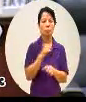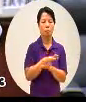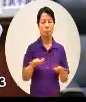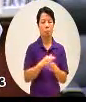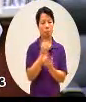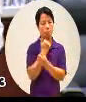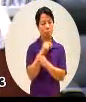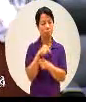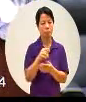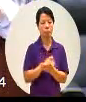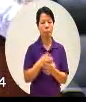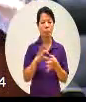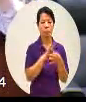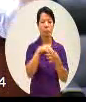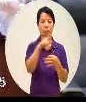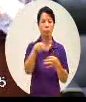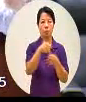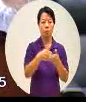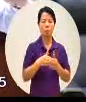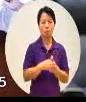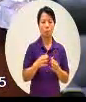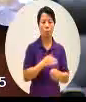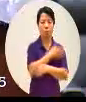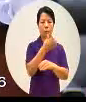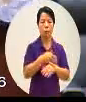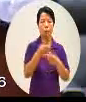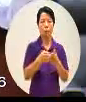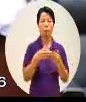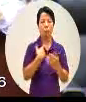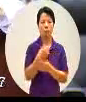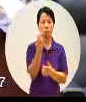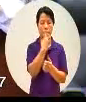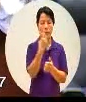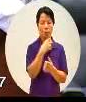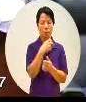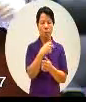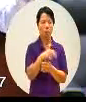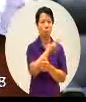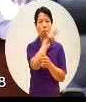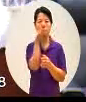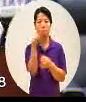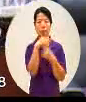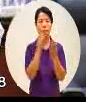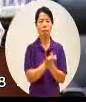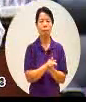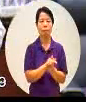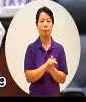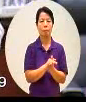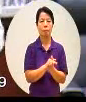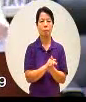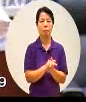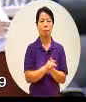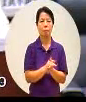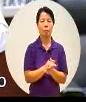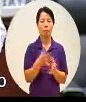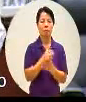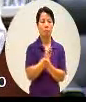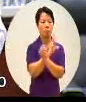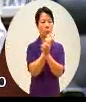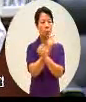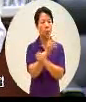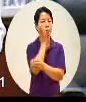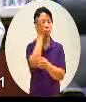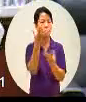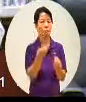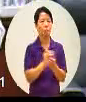量嘛。所以你们要整个下去清查一下，家己实际去照一下，看下红绿灯对无顺